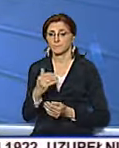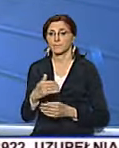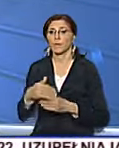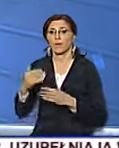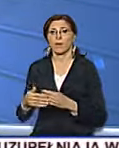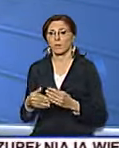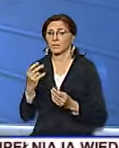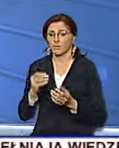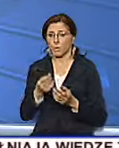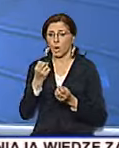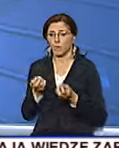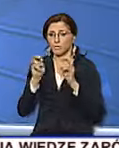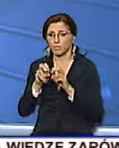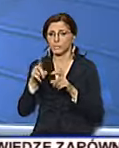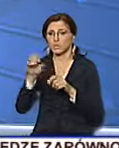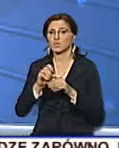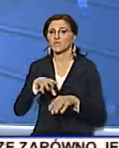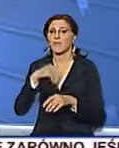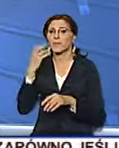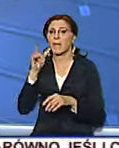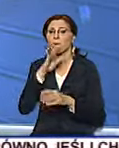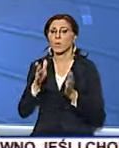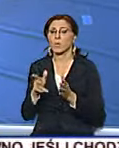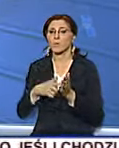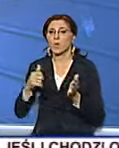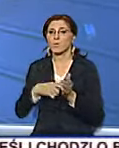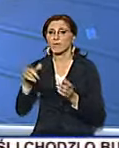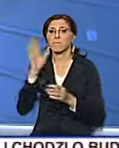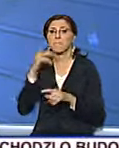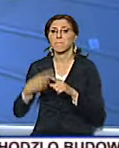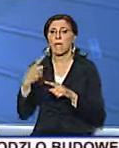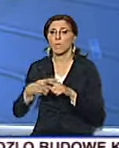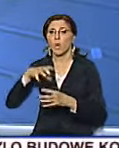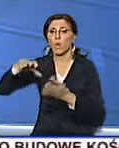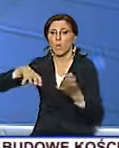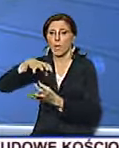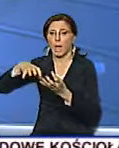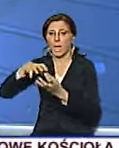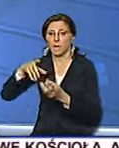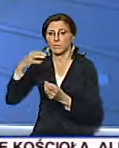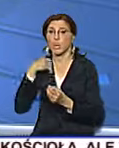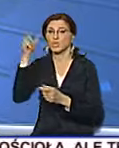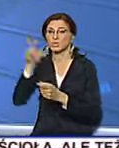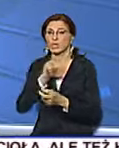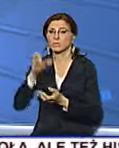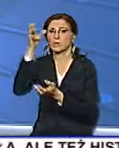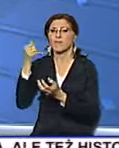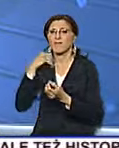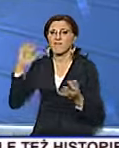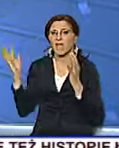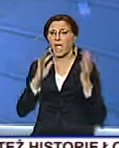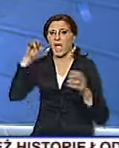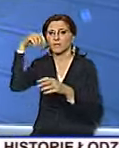Kolejne niezwykłe odkrycie w kościele świętego Mateusza przy Piotrkowskiej w Łodzi. W metalowej kuli, na której osadzony był krzyż zerwany podczas